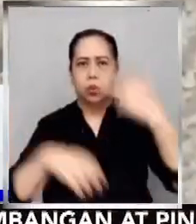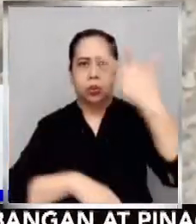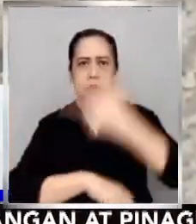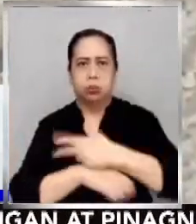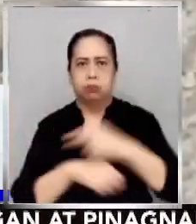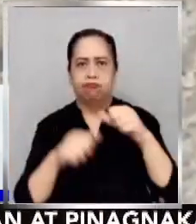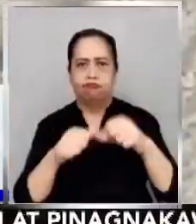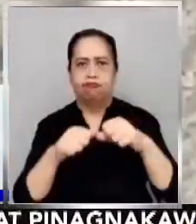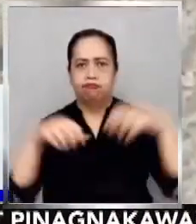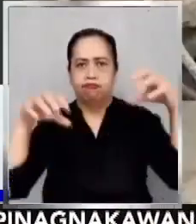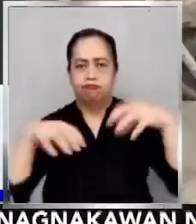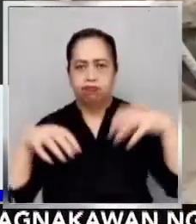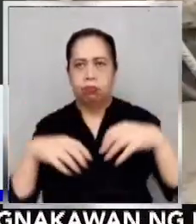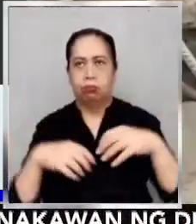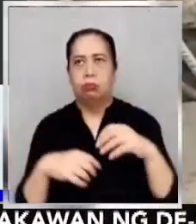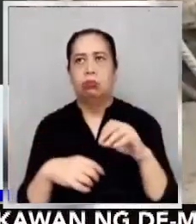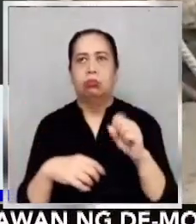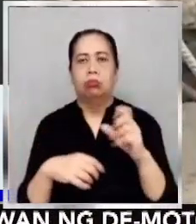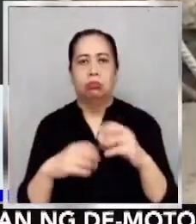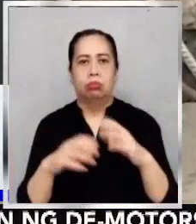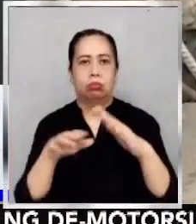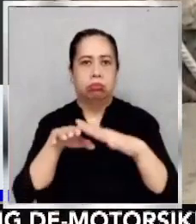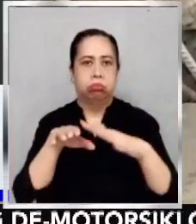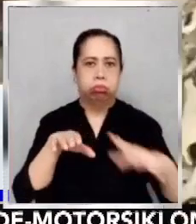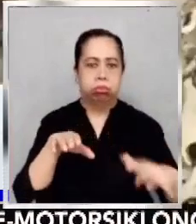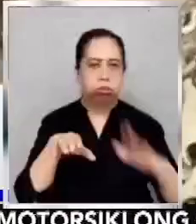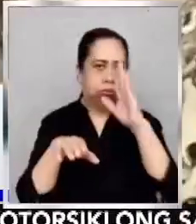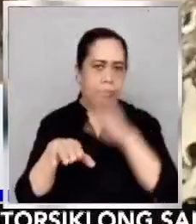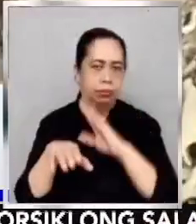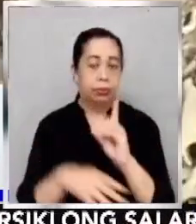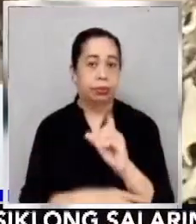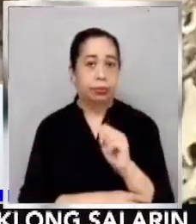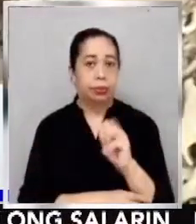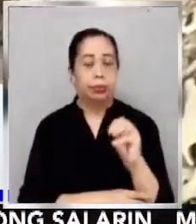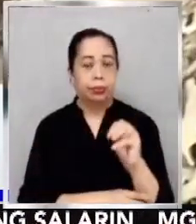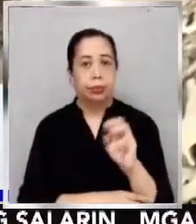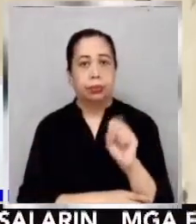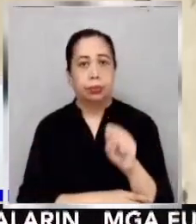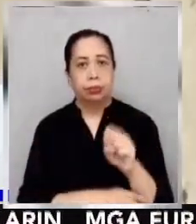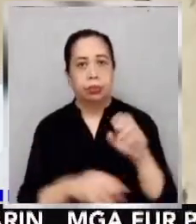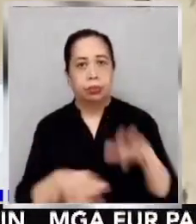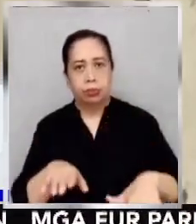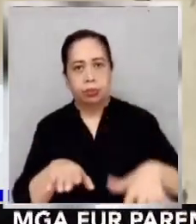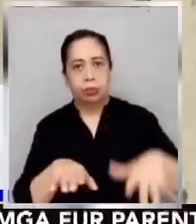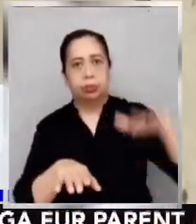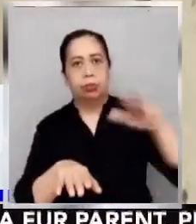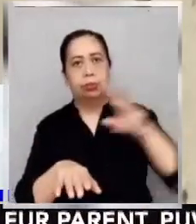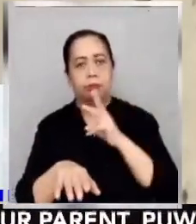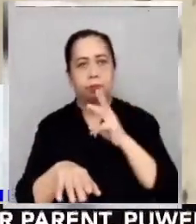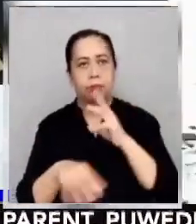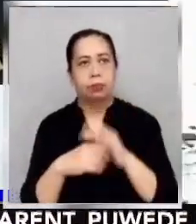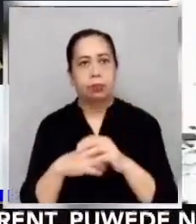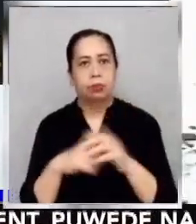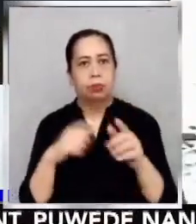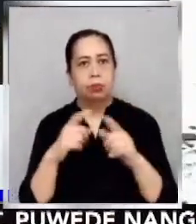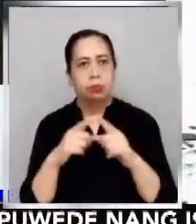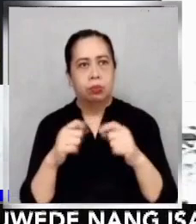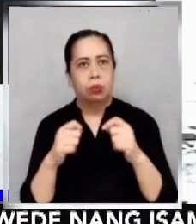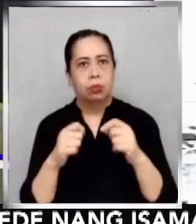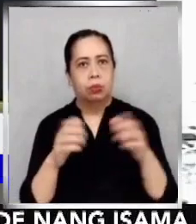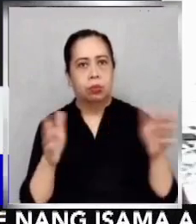Kaya nagpawala yung dam. Kaya ako tumaas yung tubig. Kaya nung lumit na ho yung ilog, siguro